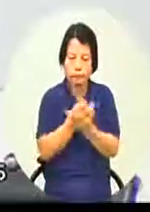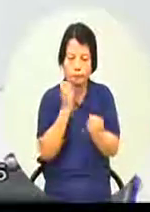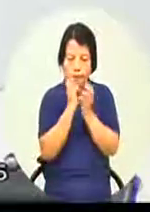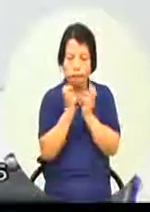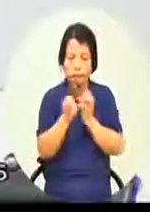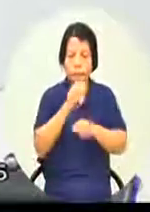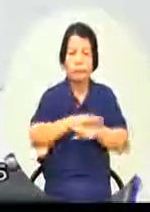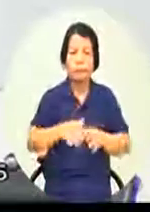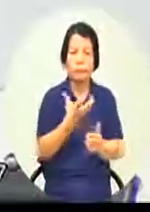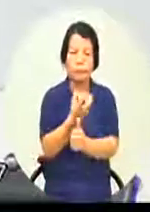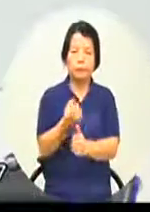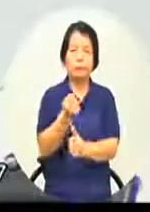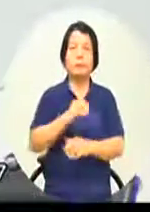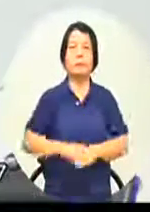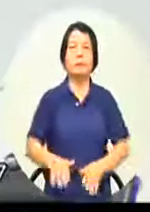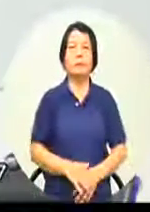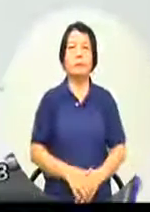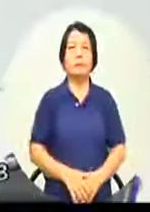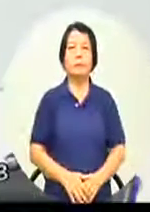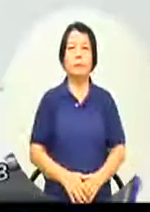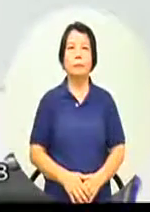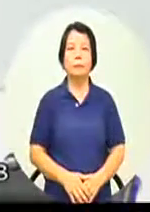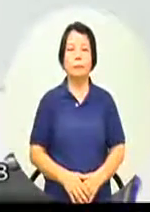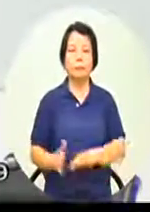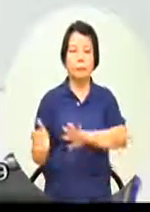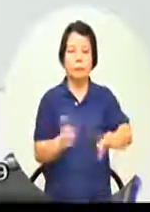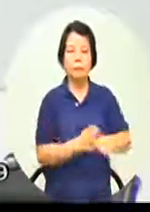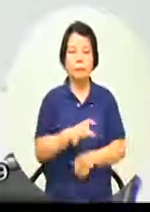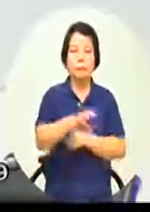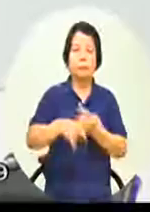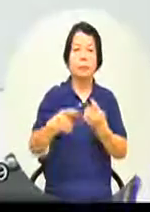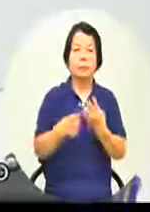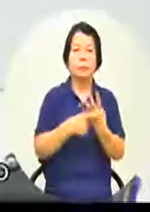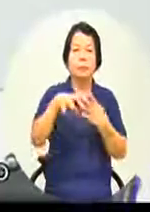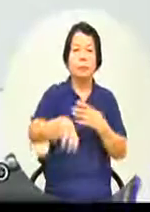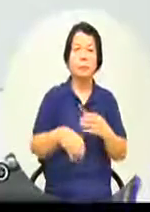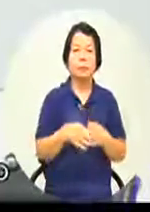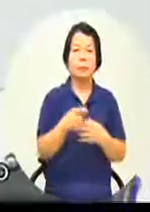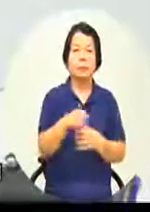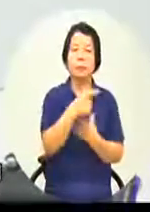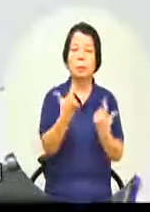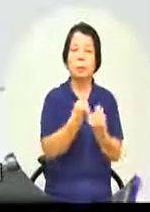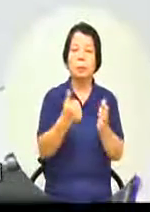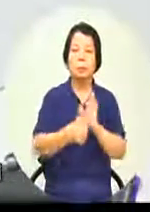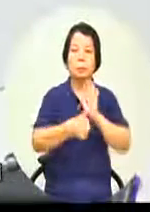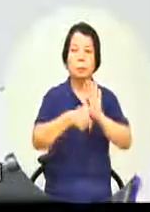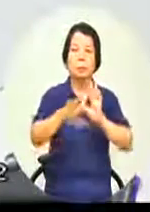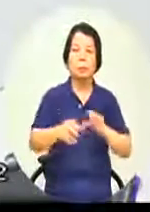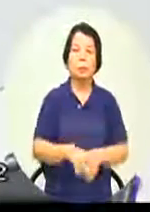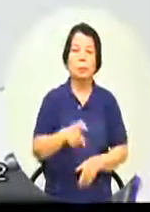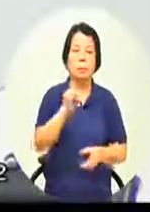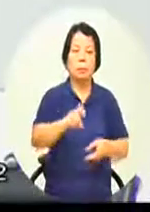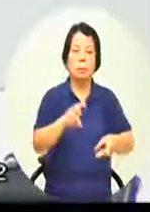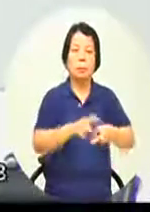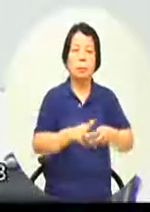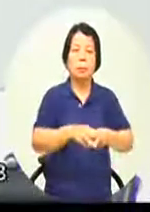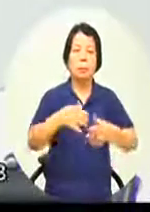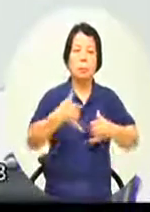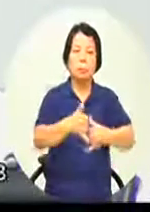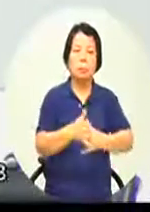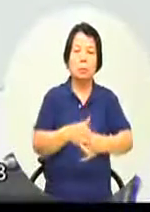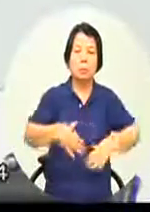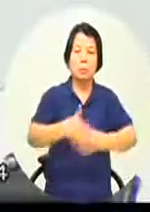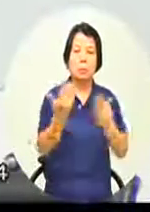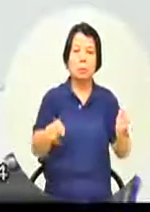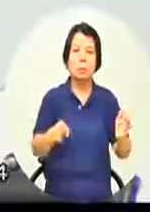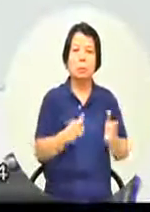你，请坐。接下来我讲到这个农业局，刚刚说你也是卤主， 在石泉路打通的这个工